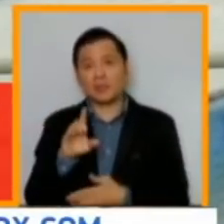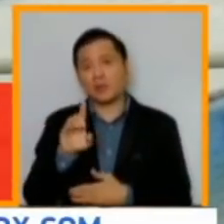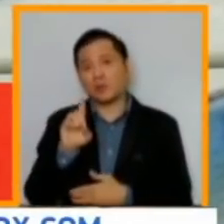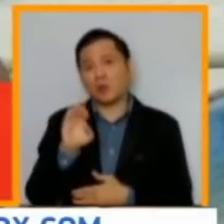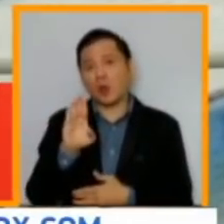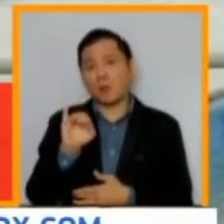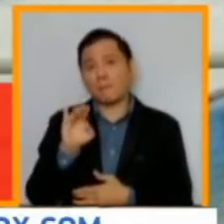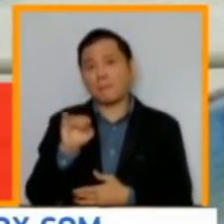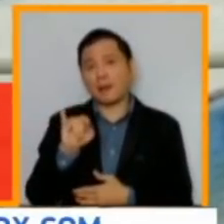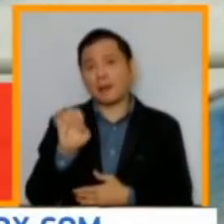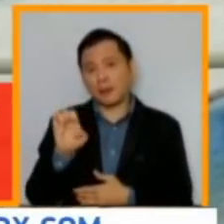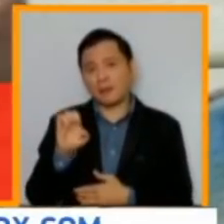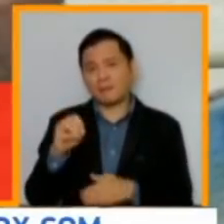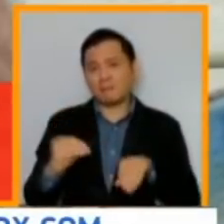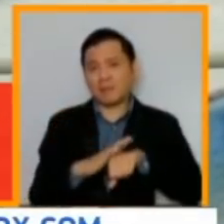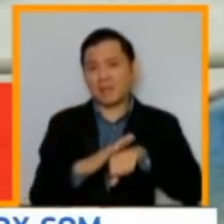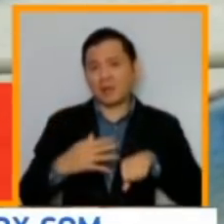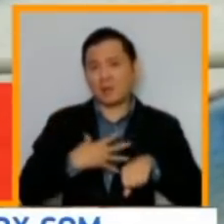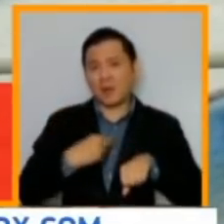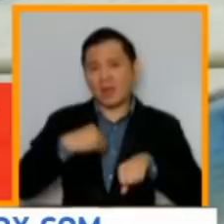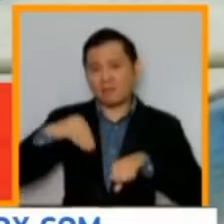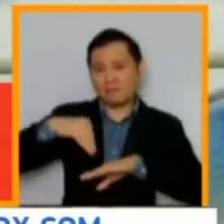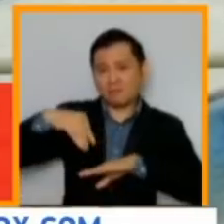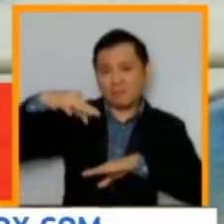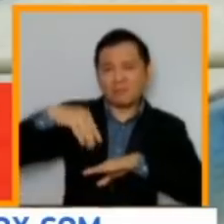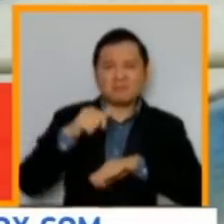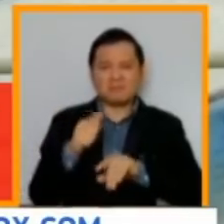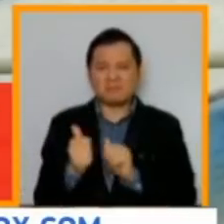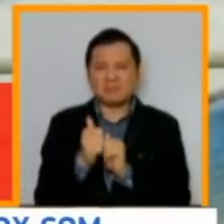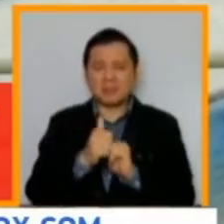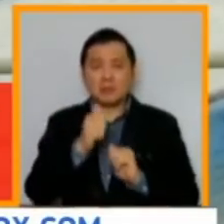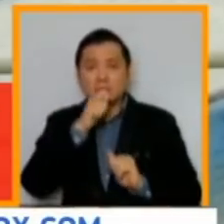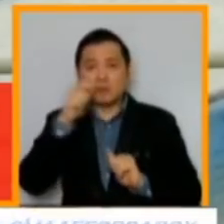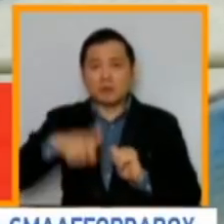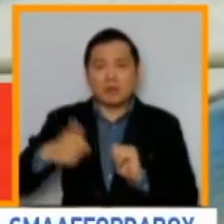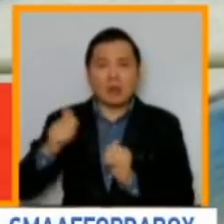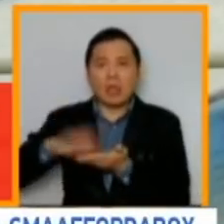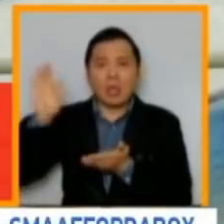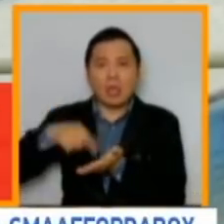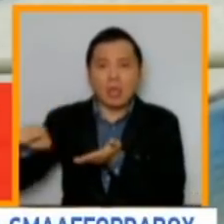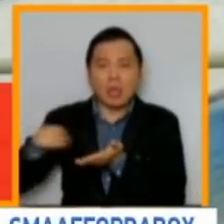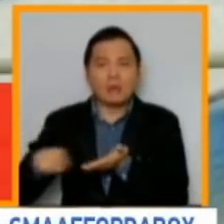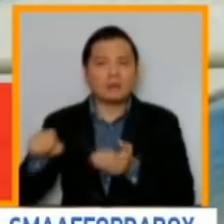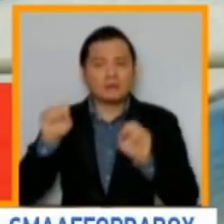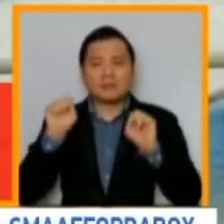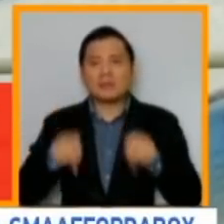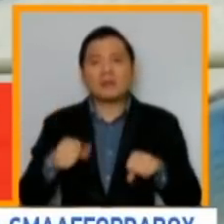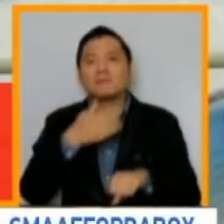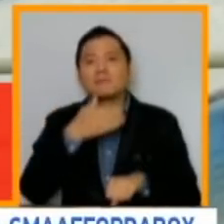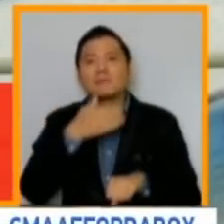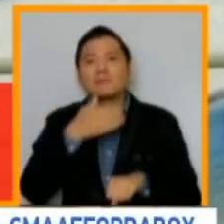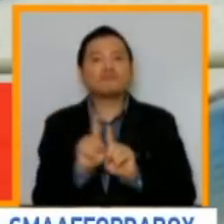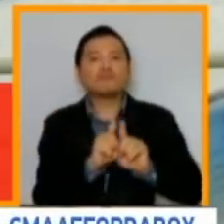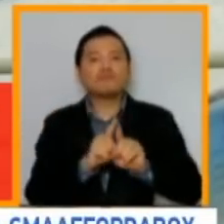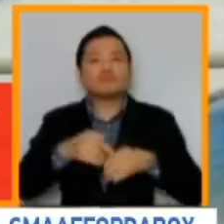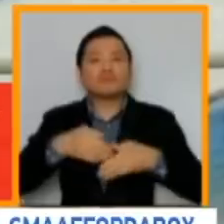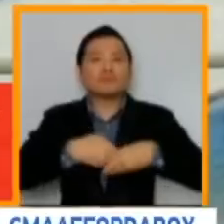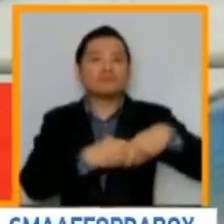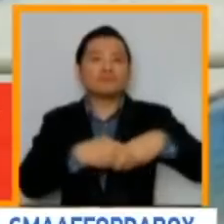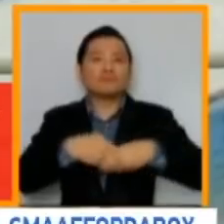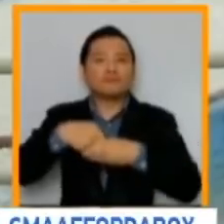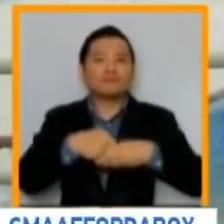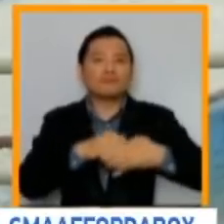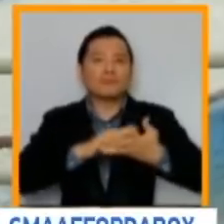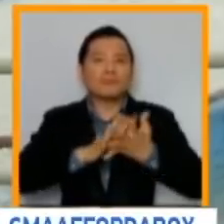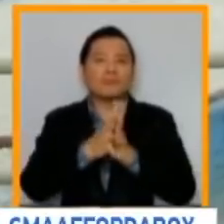ng malaking gastusan at pwede pang mag-HHWW o holding hands while walking. Live mo na rito sa Manila. Balik sa'yo, Ivan. Bam Alegre, buong